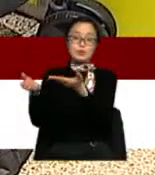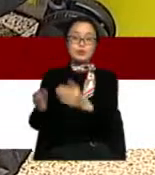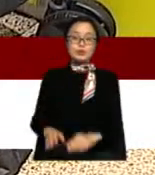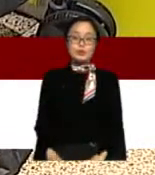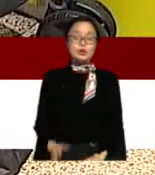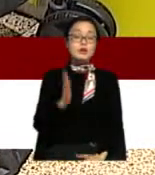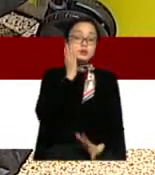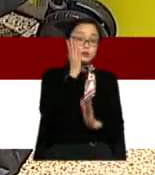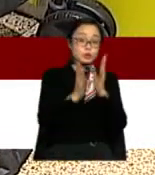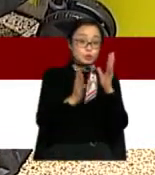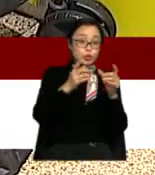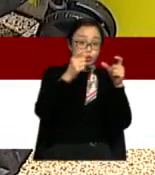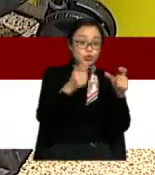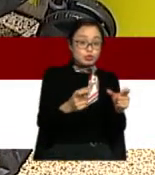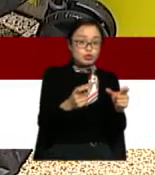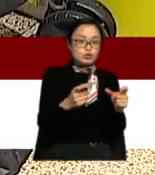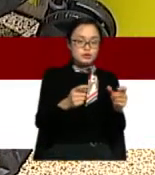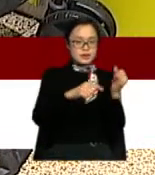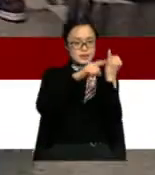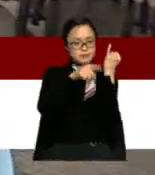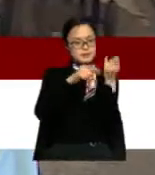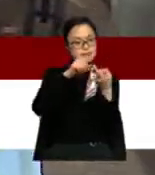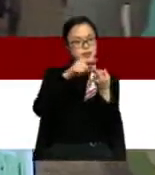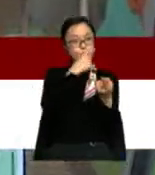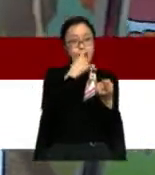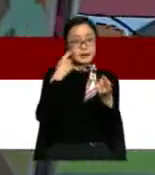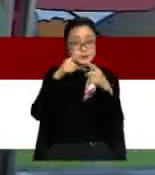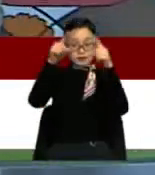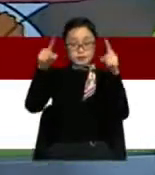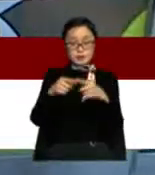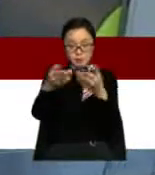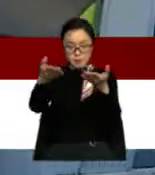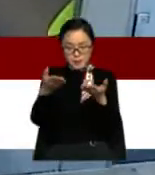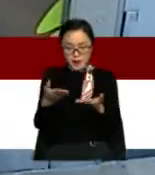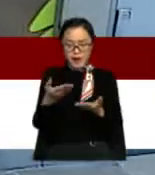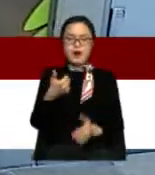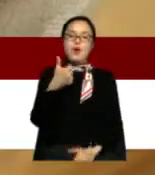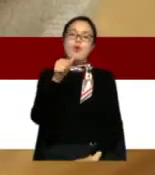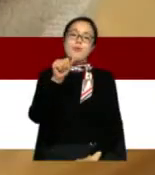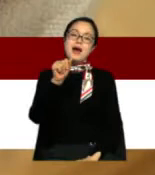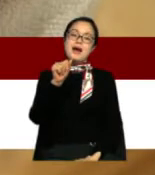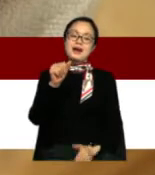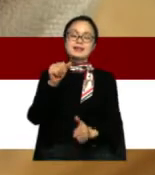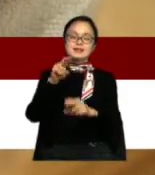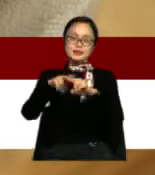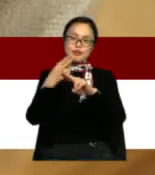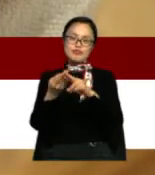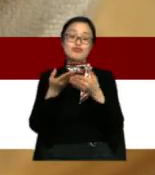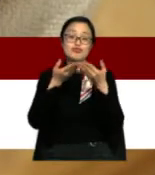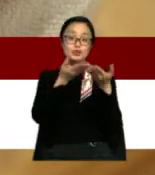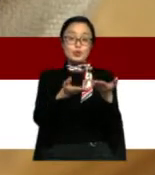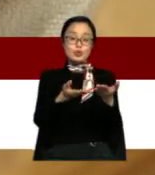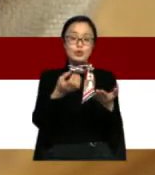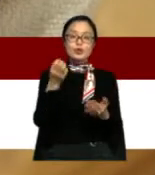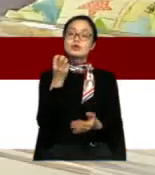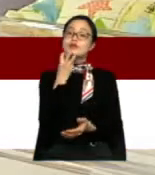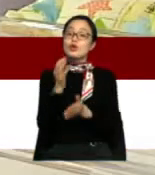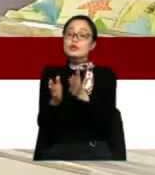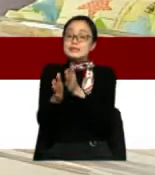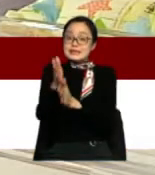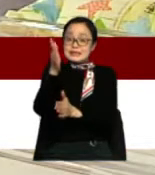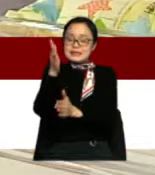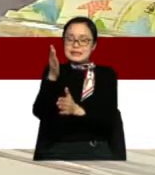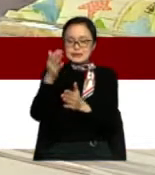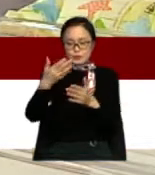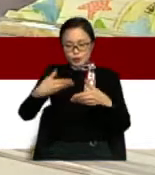동 주민센터에 임신 확인서 를 제출할 경우 5만원 상당의 선물을 주고 서울 씨는 올 7월부터 자녀 수와